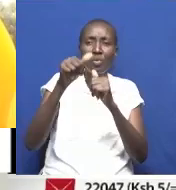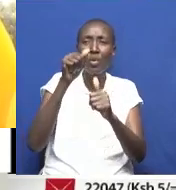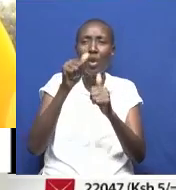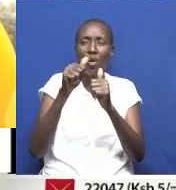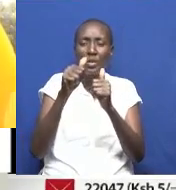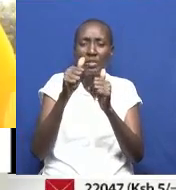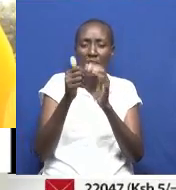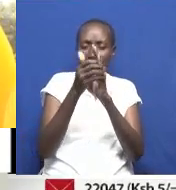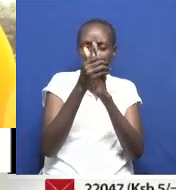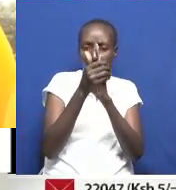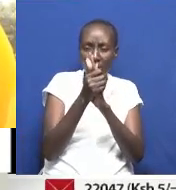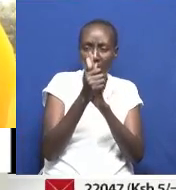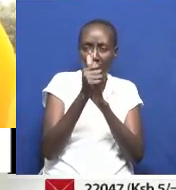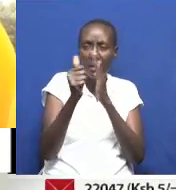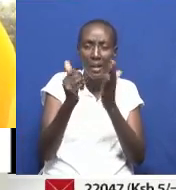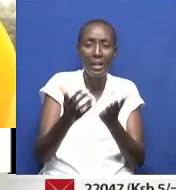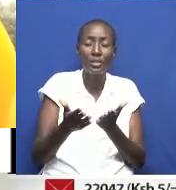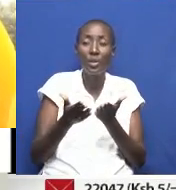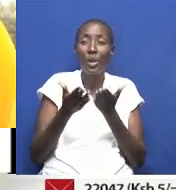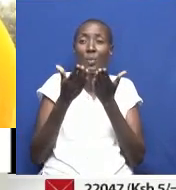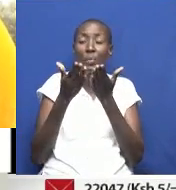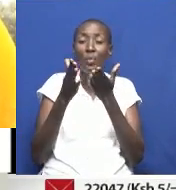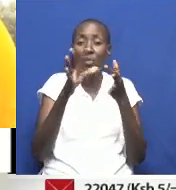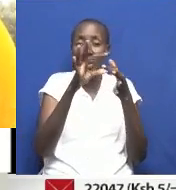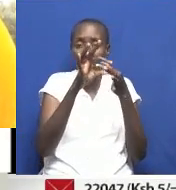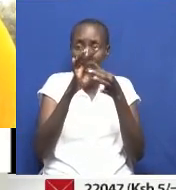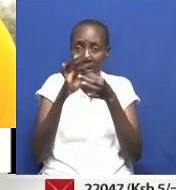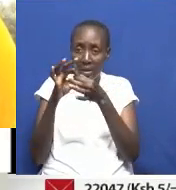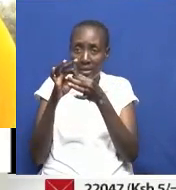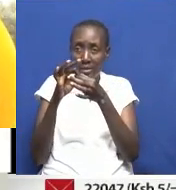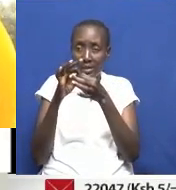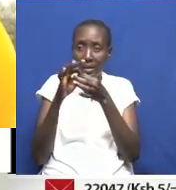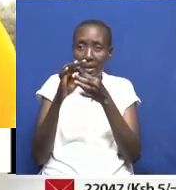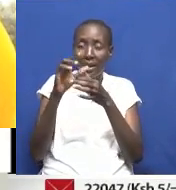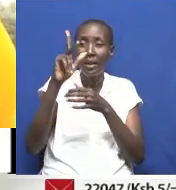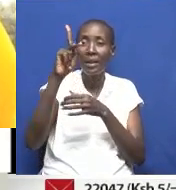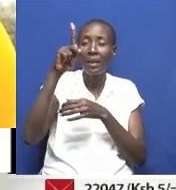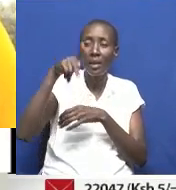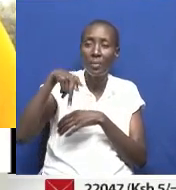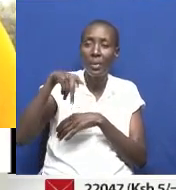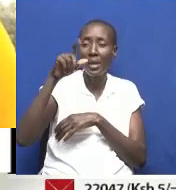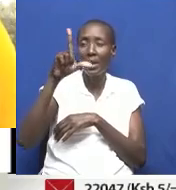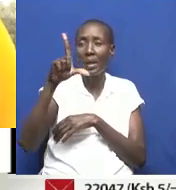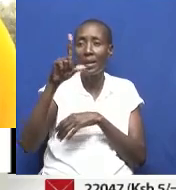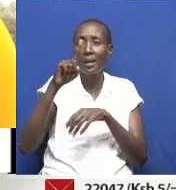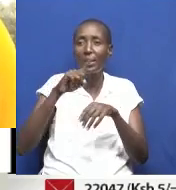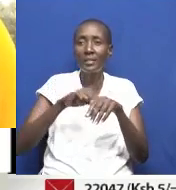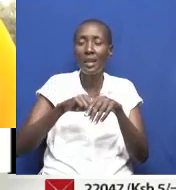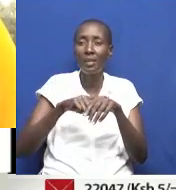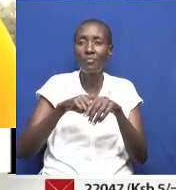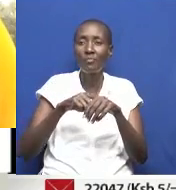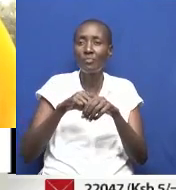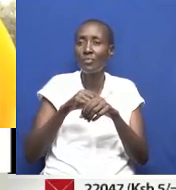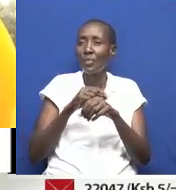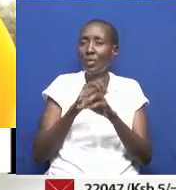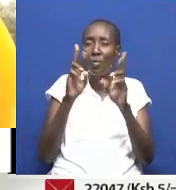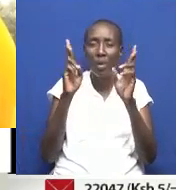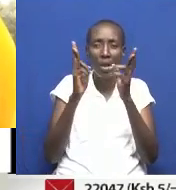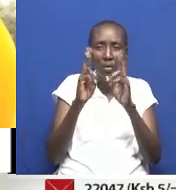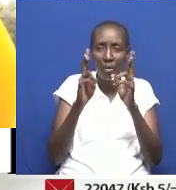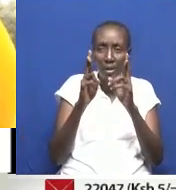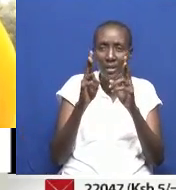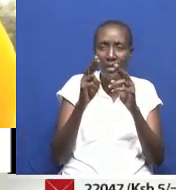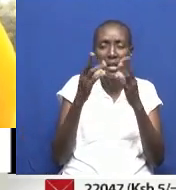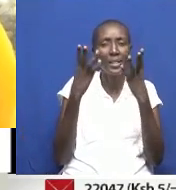Kibra na tuwaku associated na Premier Leagues za Kenya. Wakishapata hiyo exposure waanze kucheza Premier League itakuwa